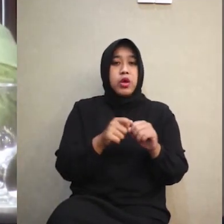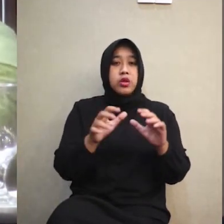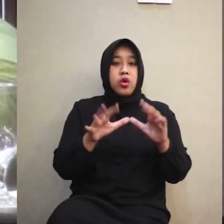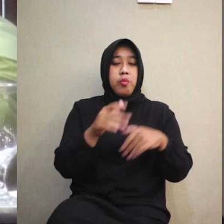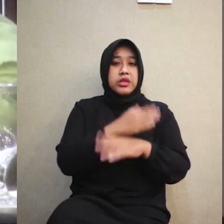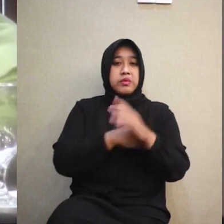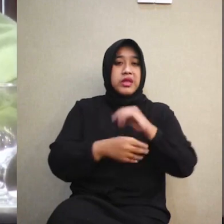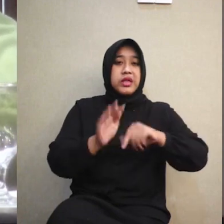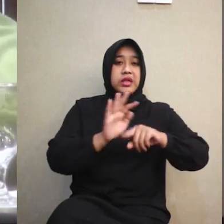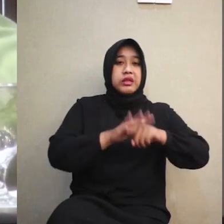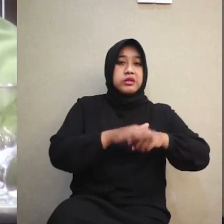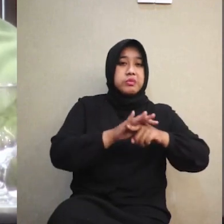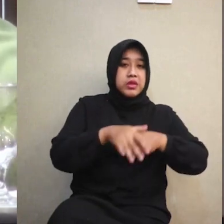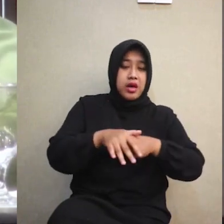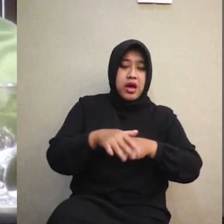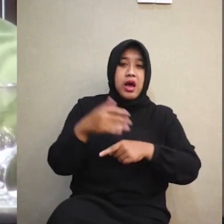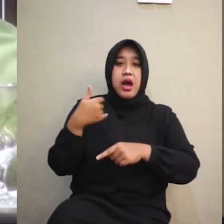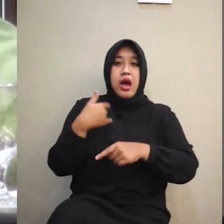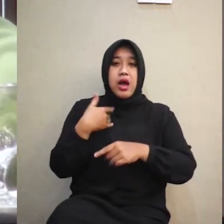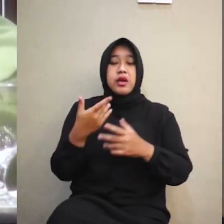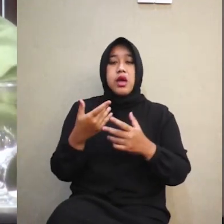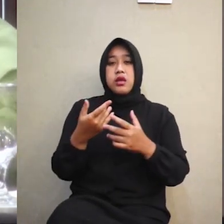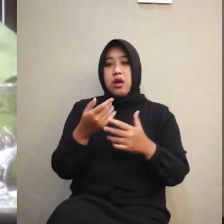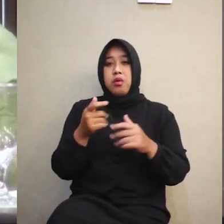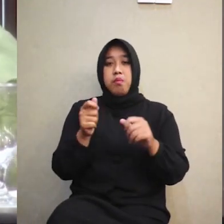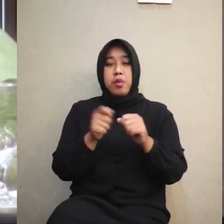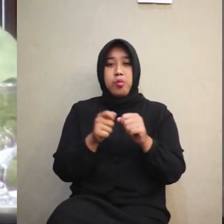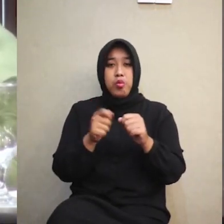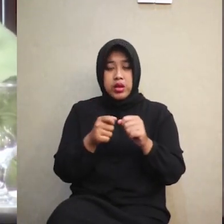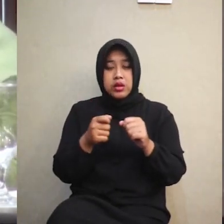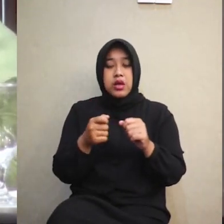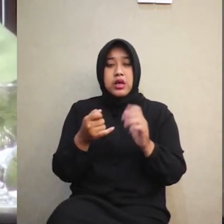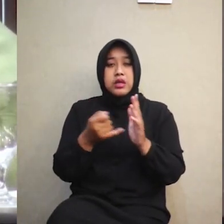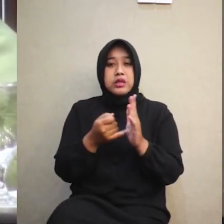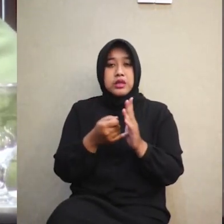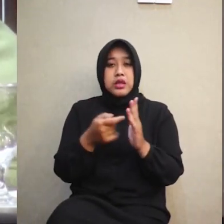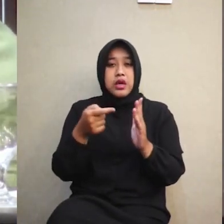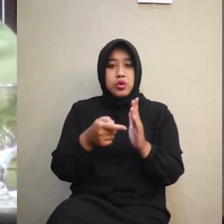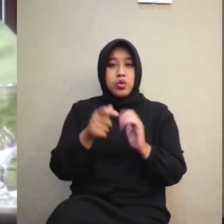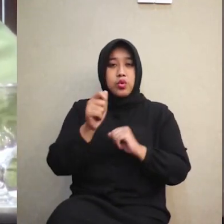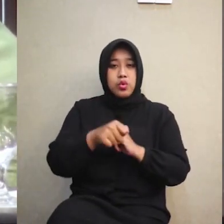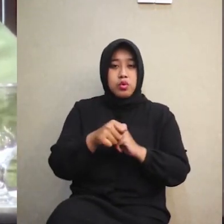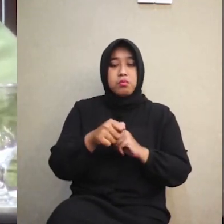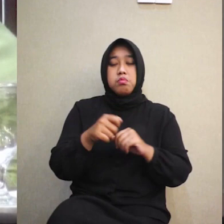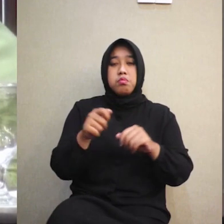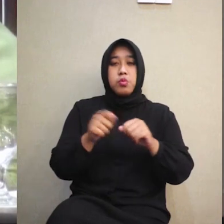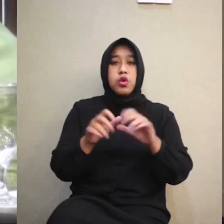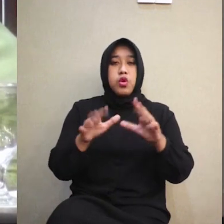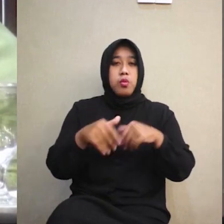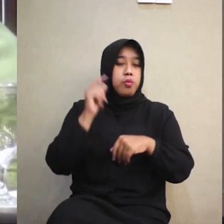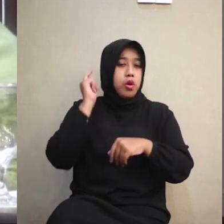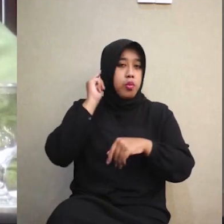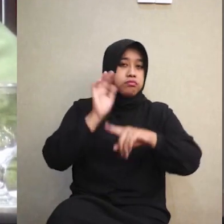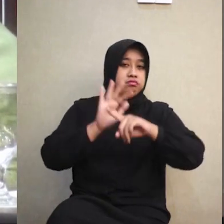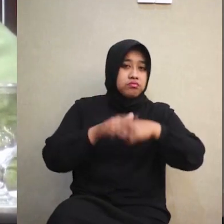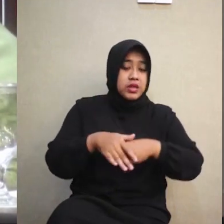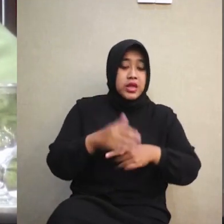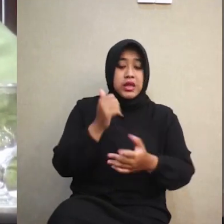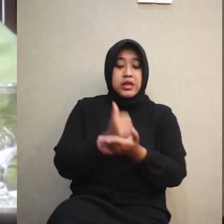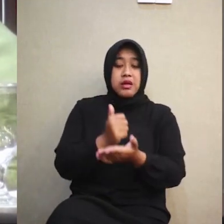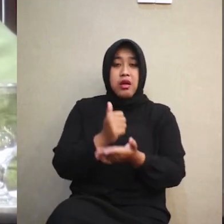double mendiskriminasikan perempuan dan dengan disabilitas bahkan kalau bicara Pengampuan ternyata perempuan